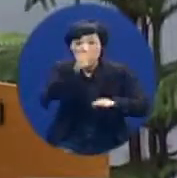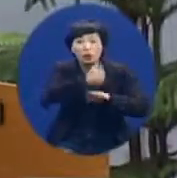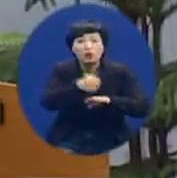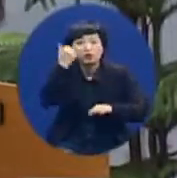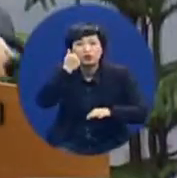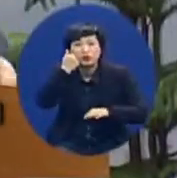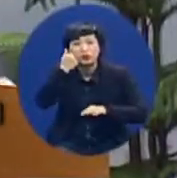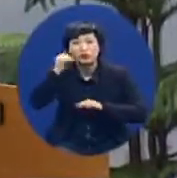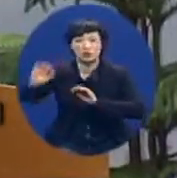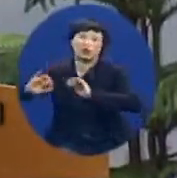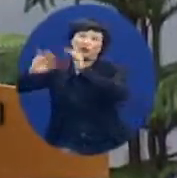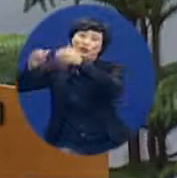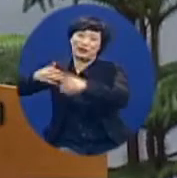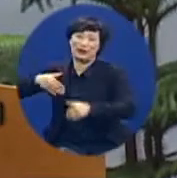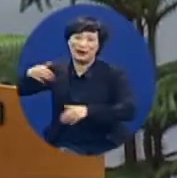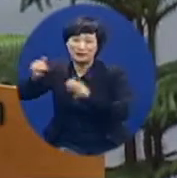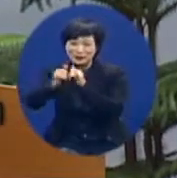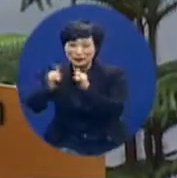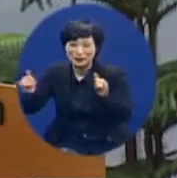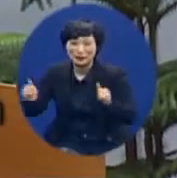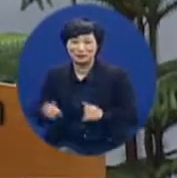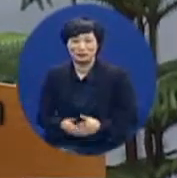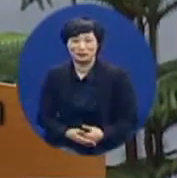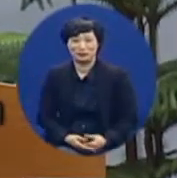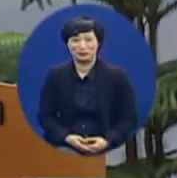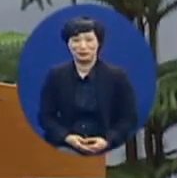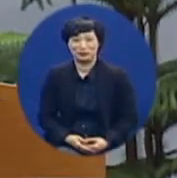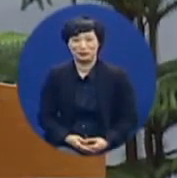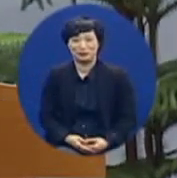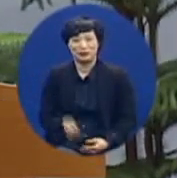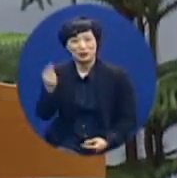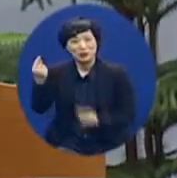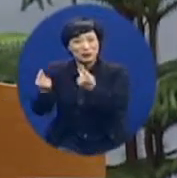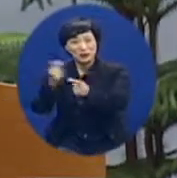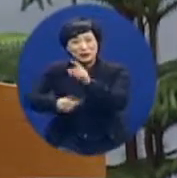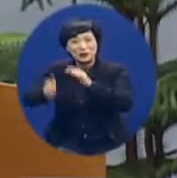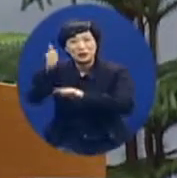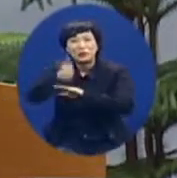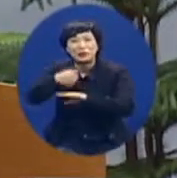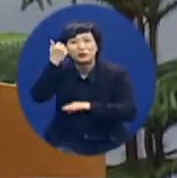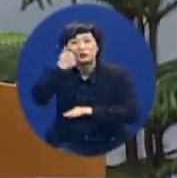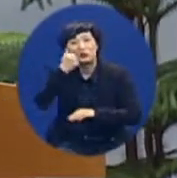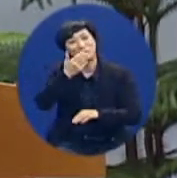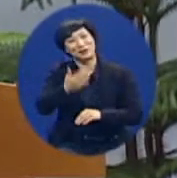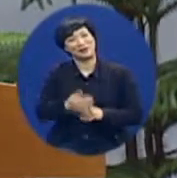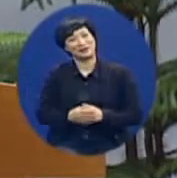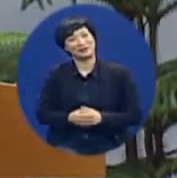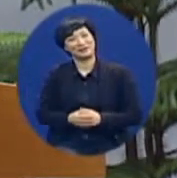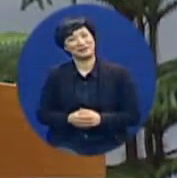가는 사람이에요 아멘 그보다 더 성공한 사람이